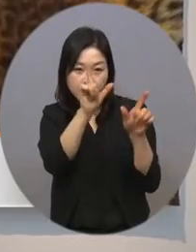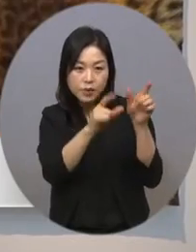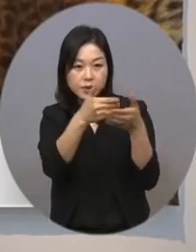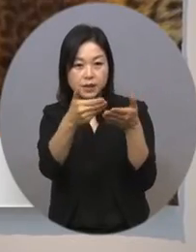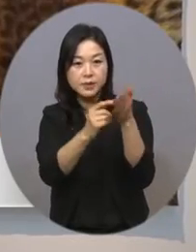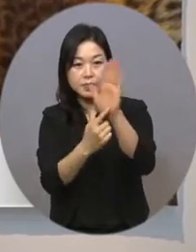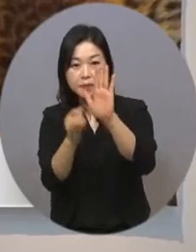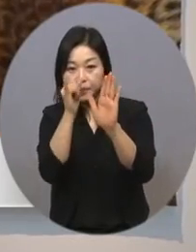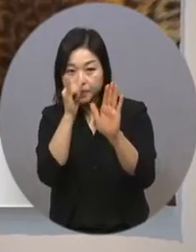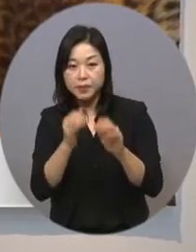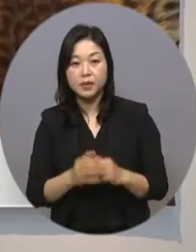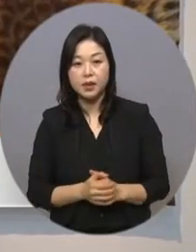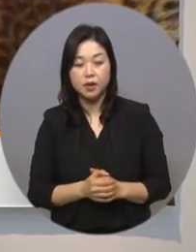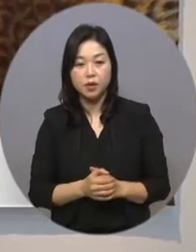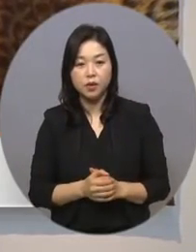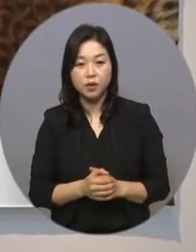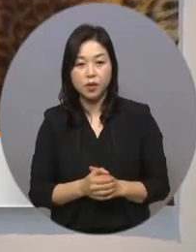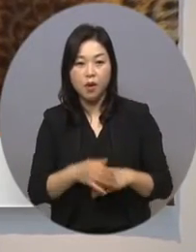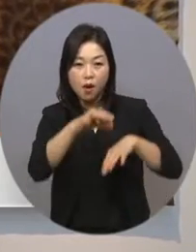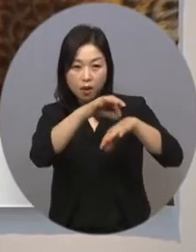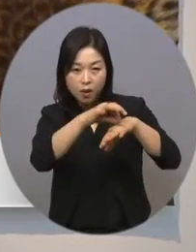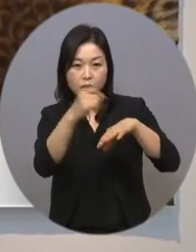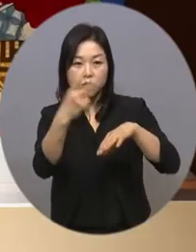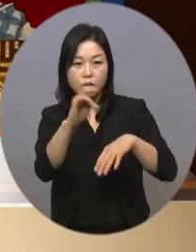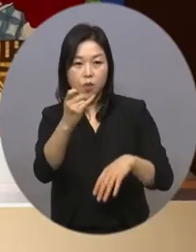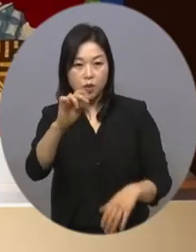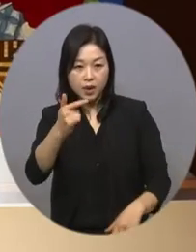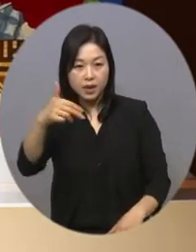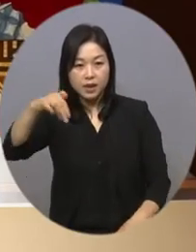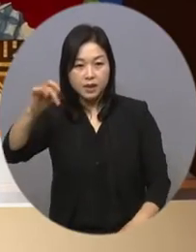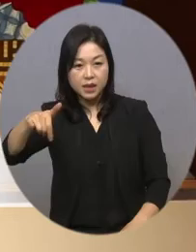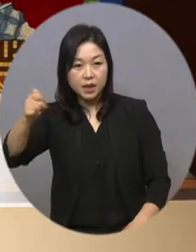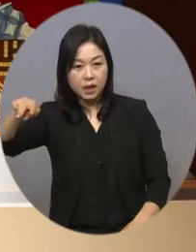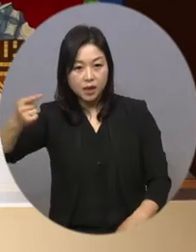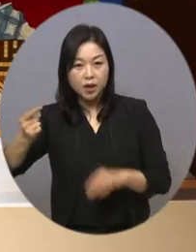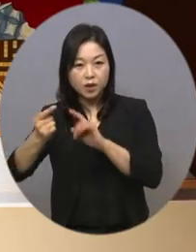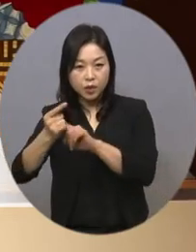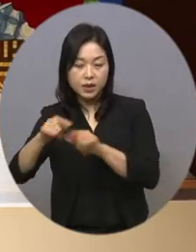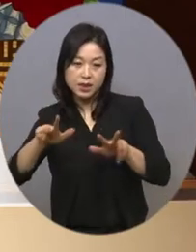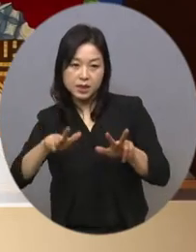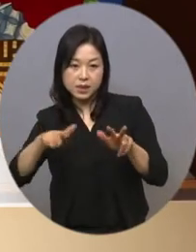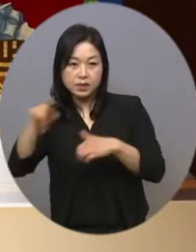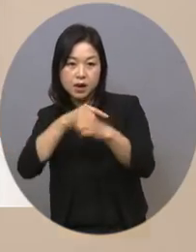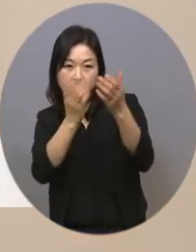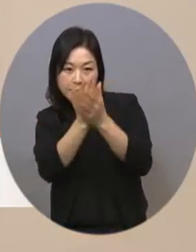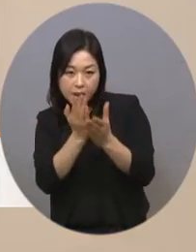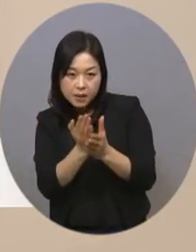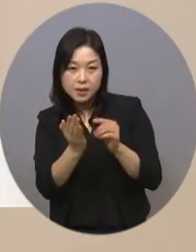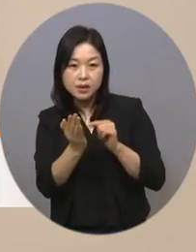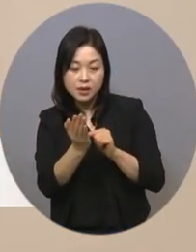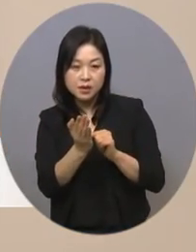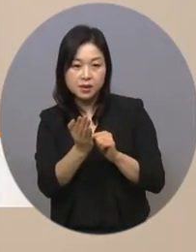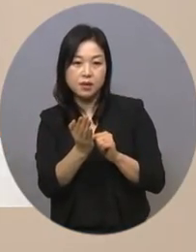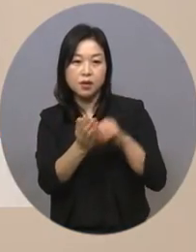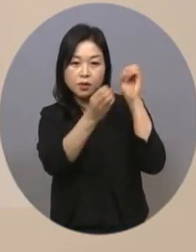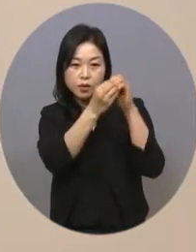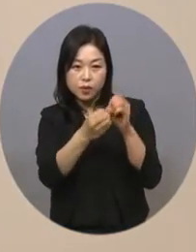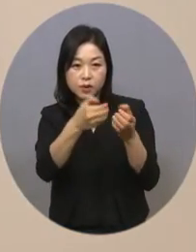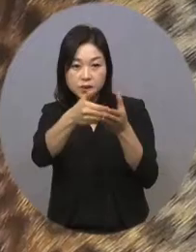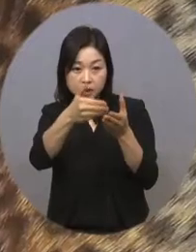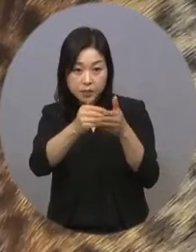작품과 호피 도 못 안도 채 까도 를 현대적으로 재해석한 민화 작품이 선을 보이고